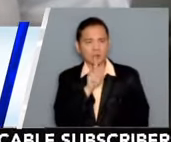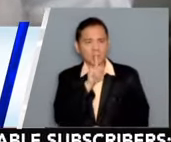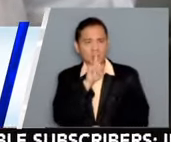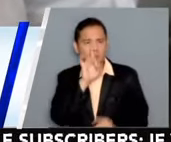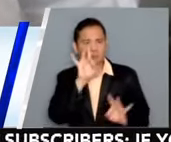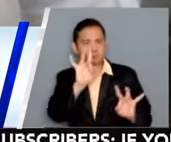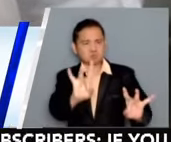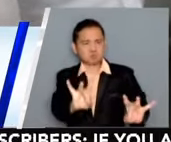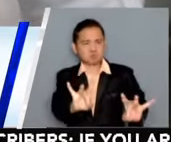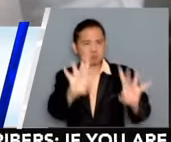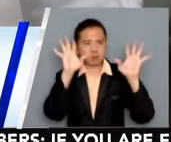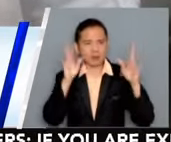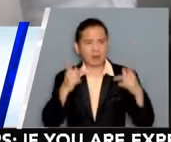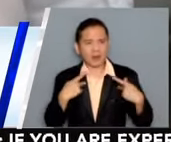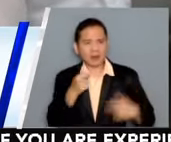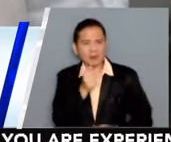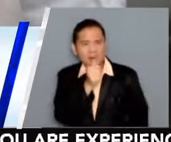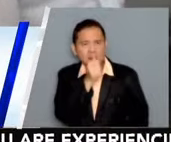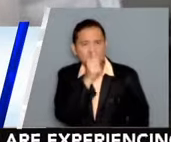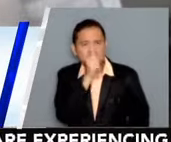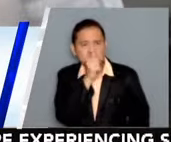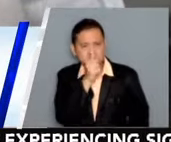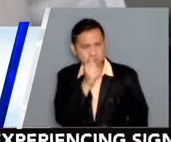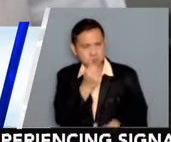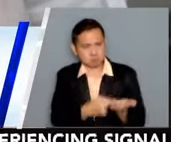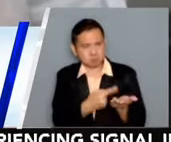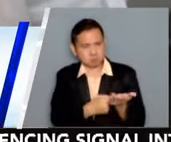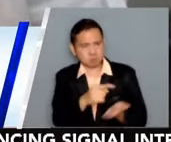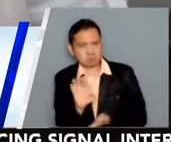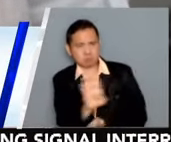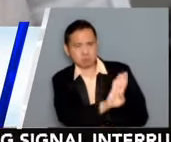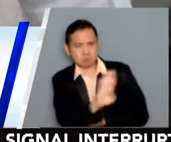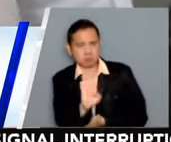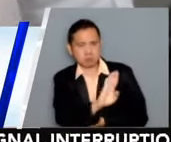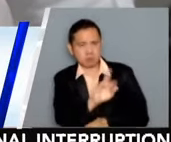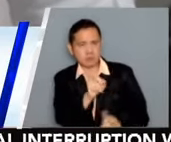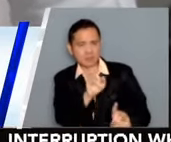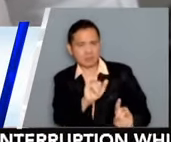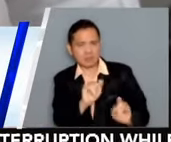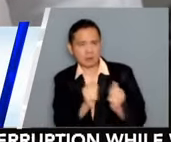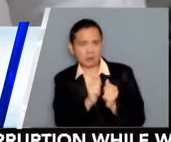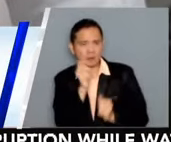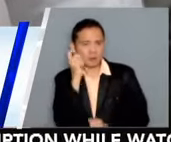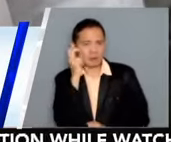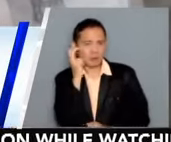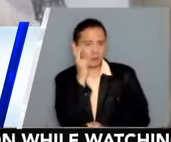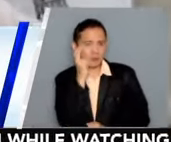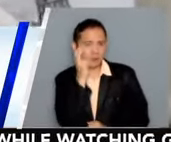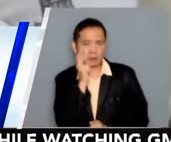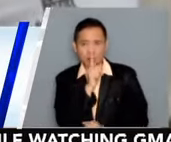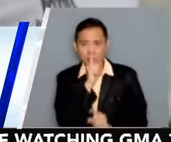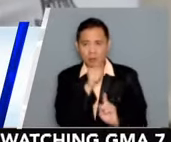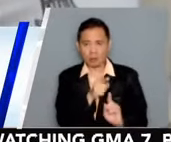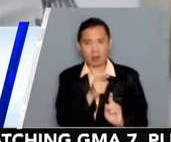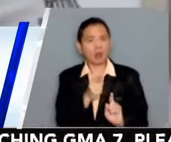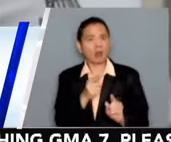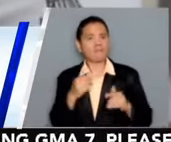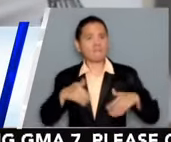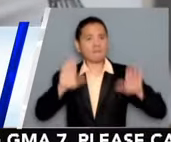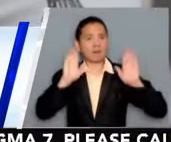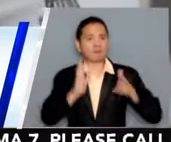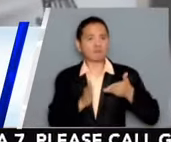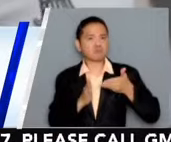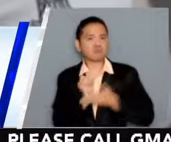secret agreement the territory, the sovereignty, and the sovereign rights of the Philippines. Kahit saan ka